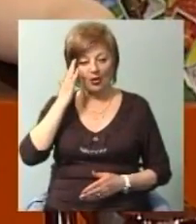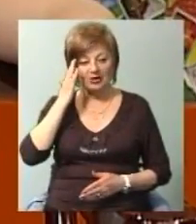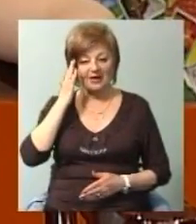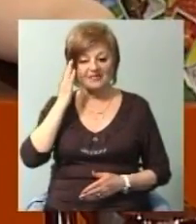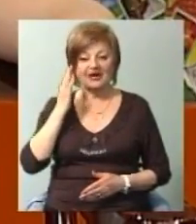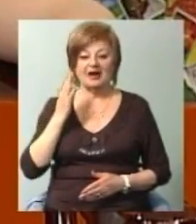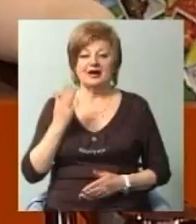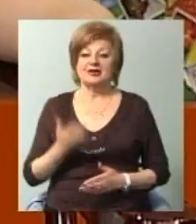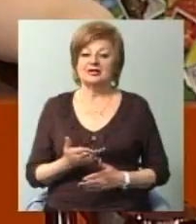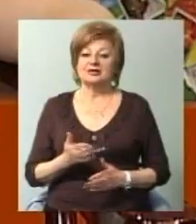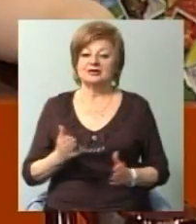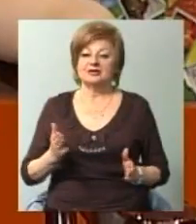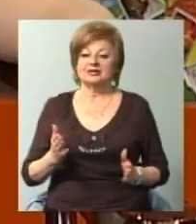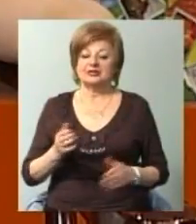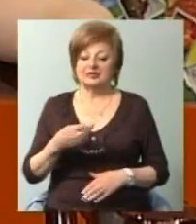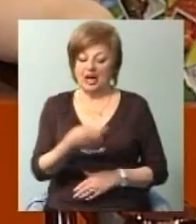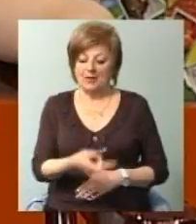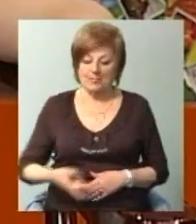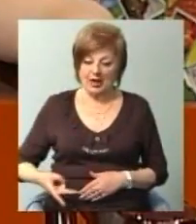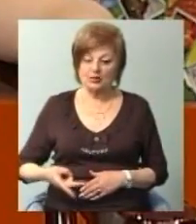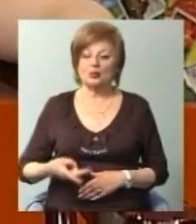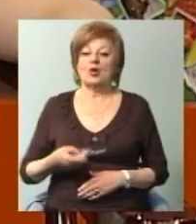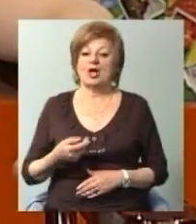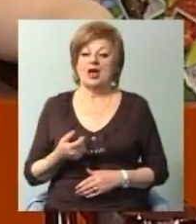на полі, а